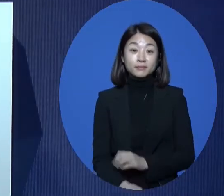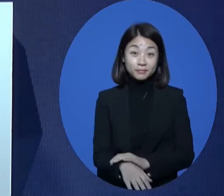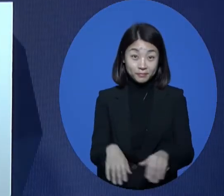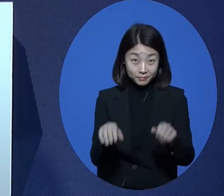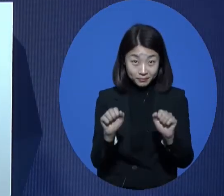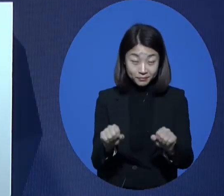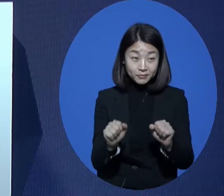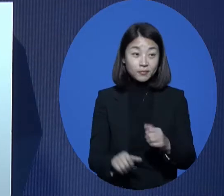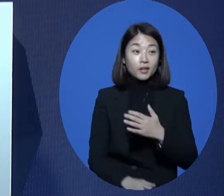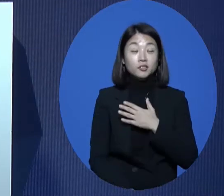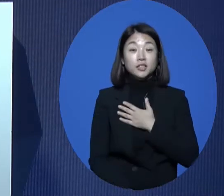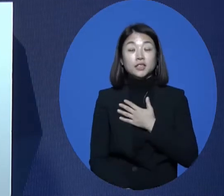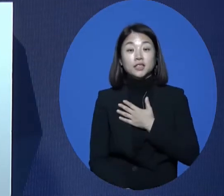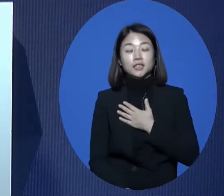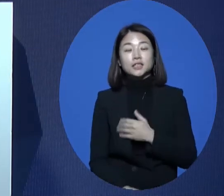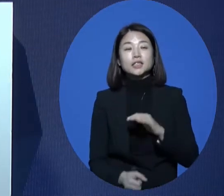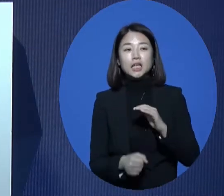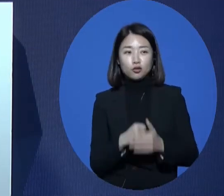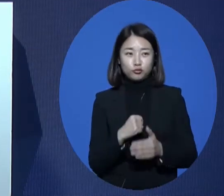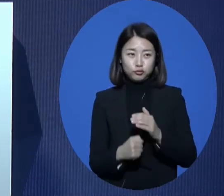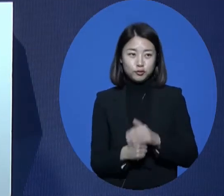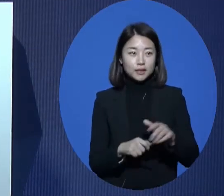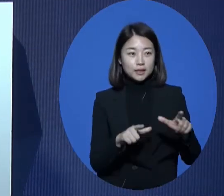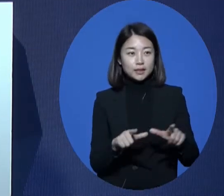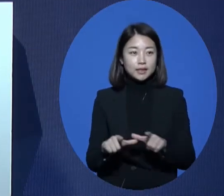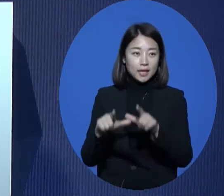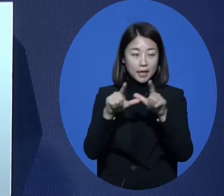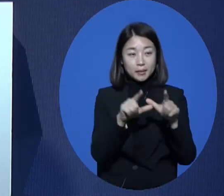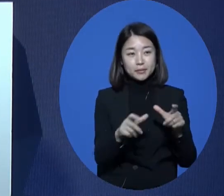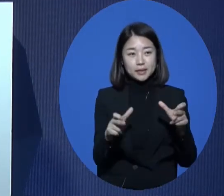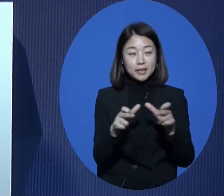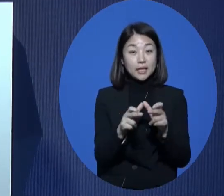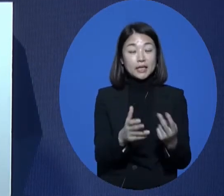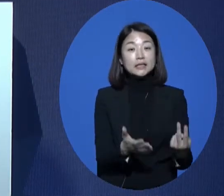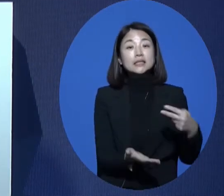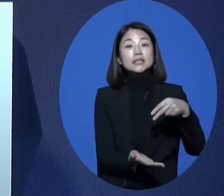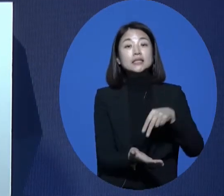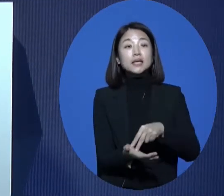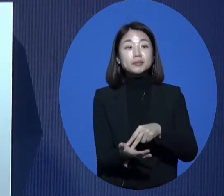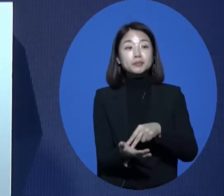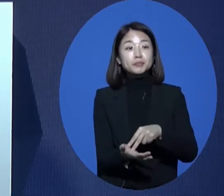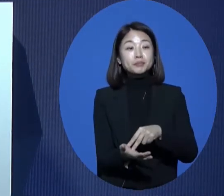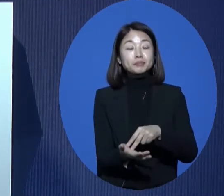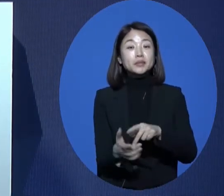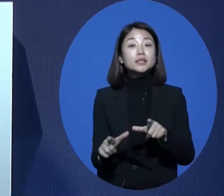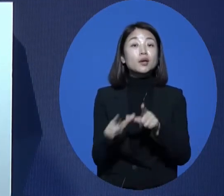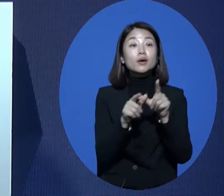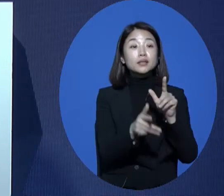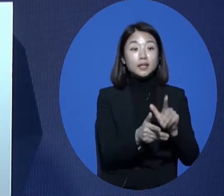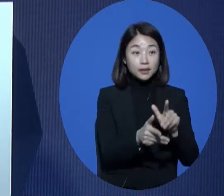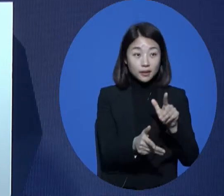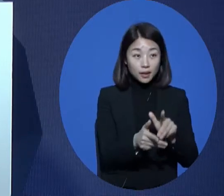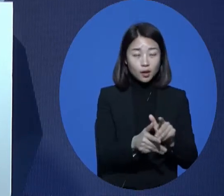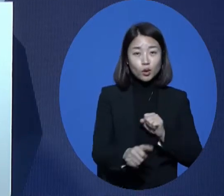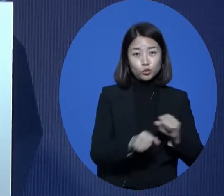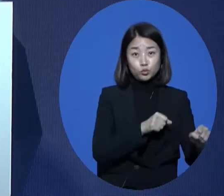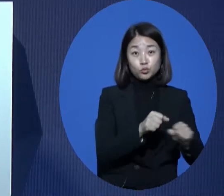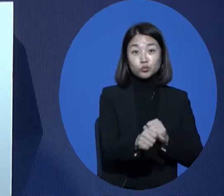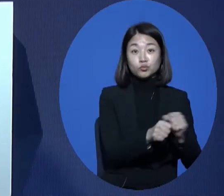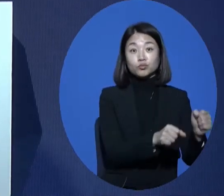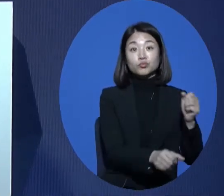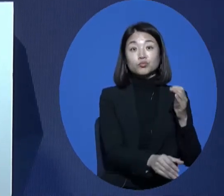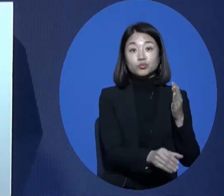네, 안녕하세요. 저는 대구 사람장애인 자립생활센터라는 곳에서 활동을 하고